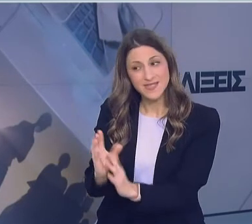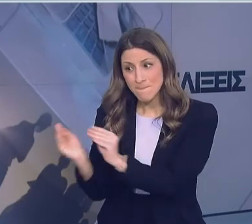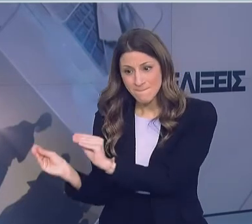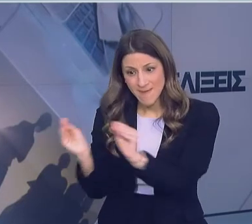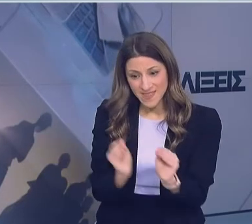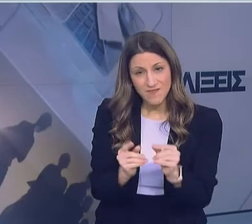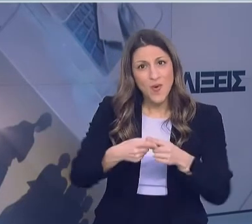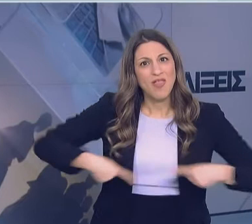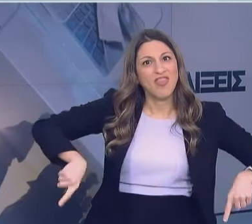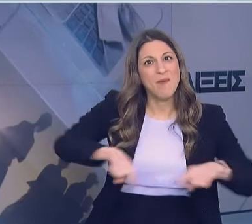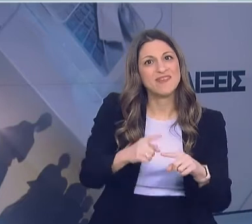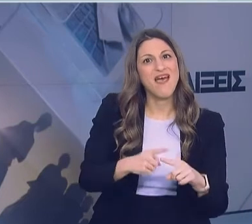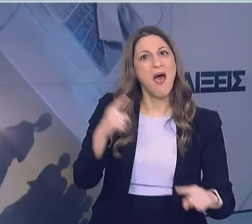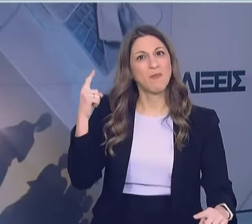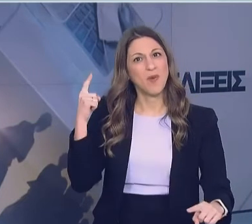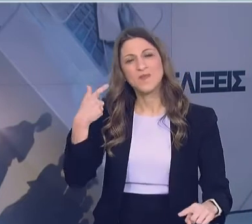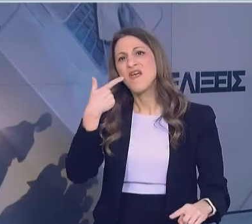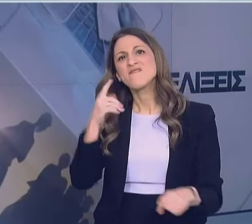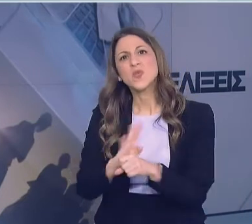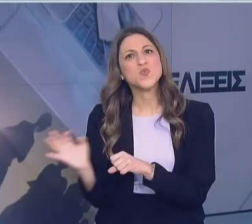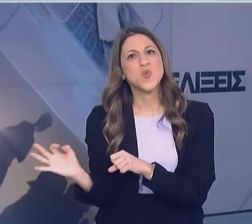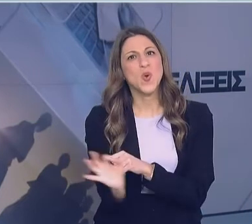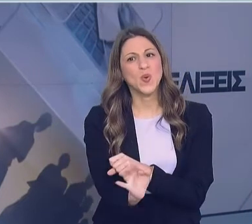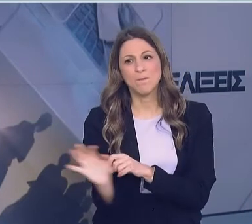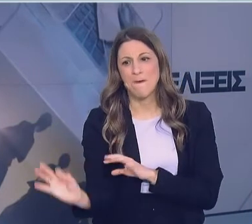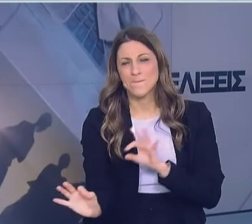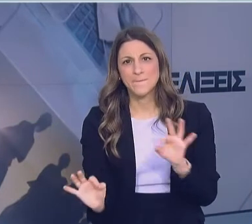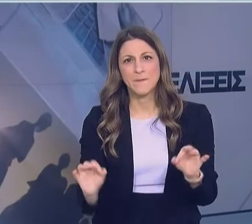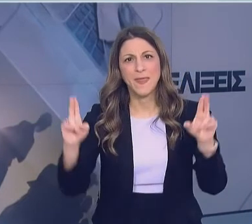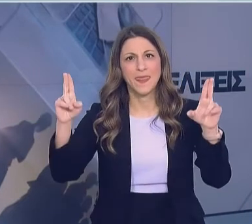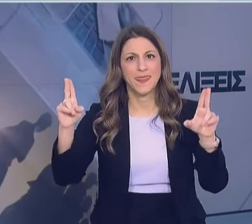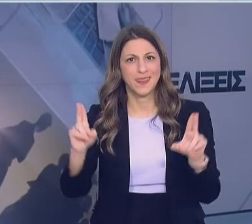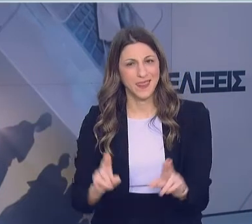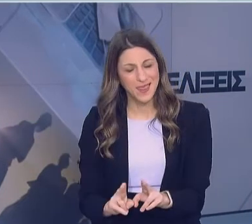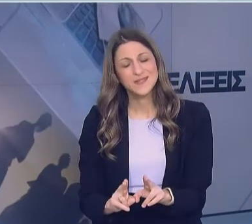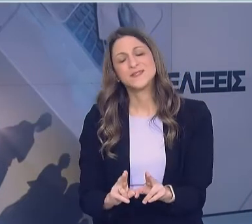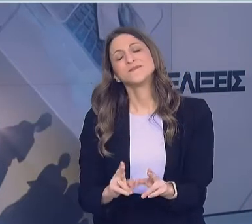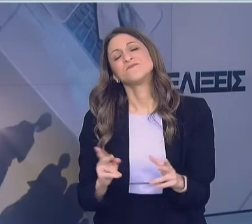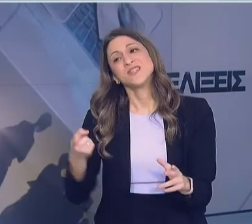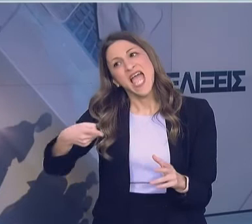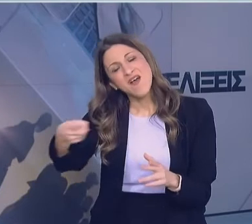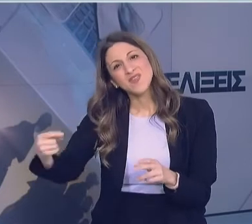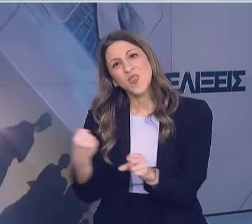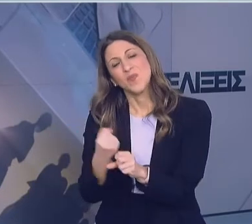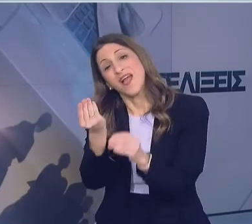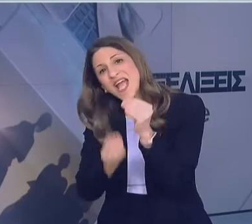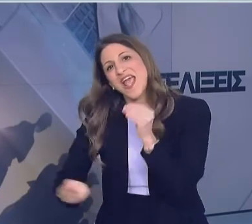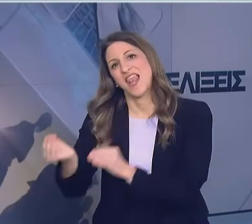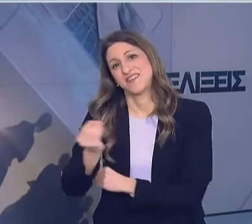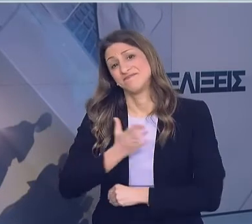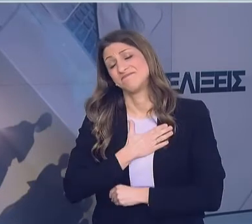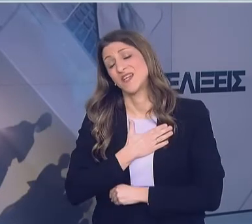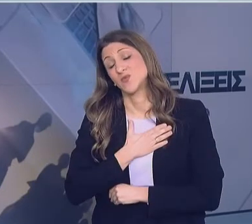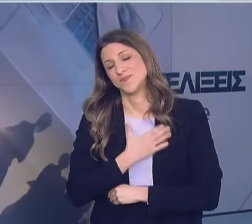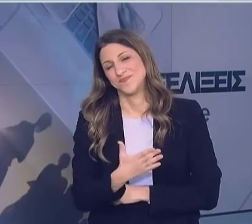ρυθμούς βραδείας αύξησης, χάρη σε όλους εσάς που μας ακούτε απόψε, θα τους δίνουμε χώρο να κάνουν ακόμη καλύτερα τη δουλειά τους. Σας ευχαριστώ.